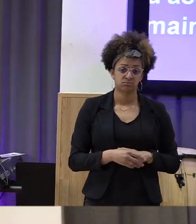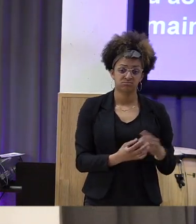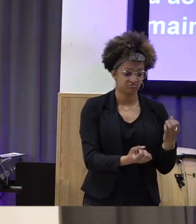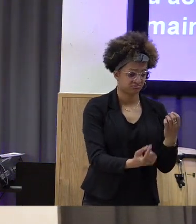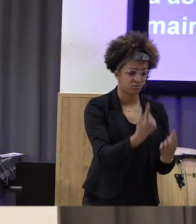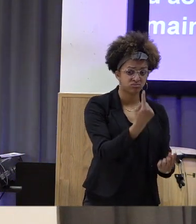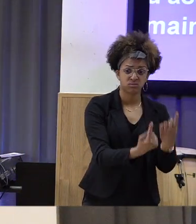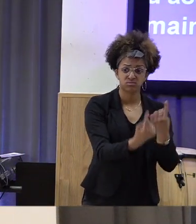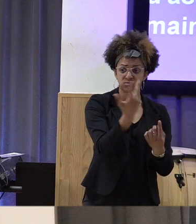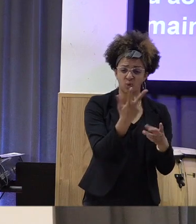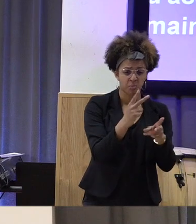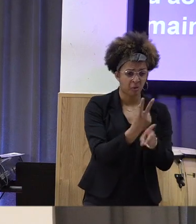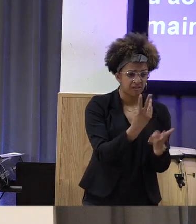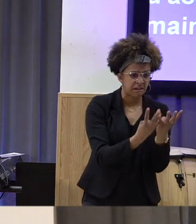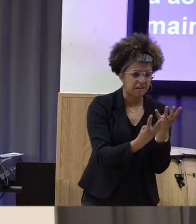ortie.